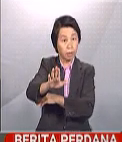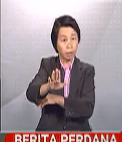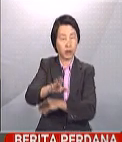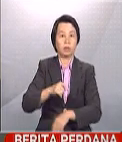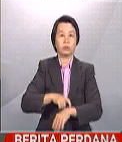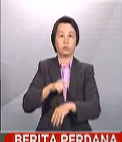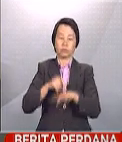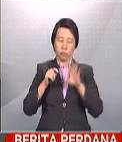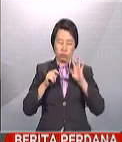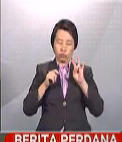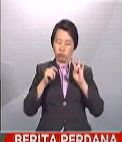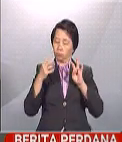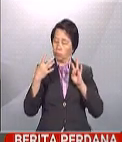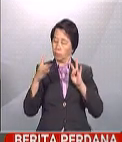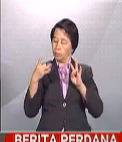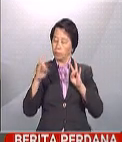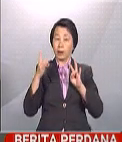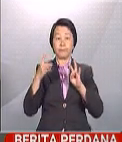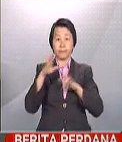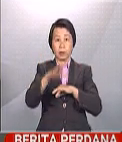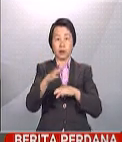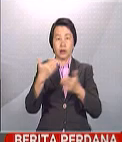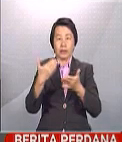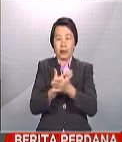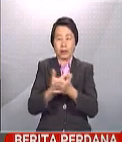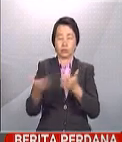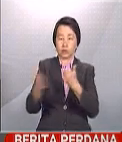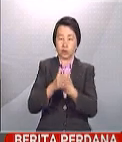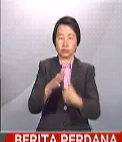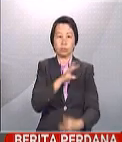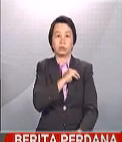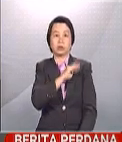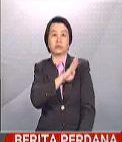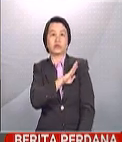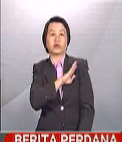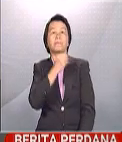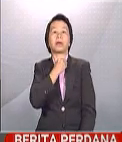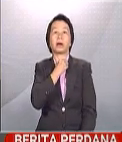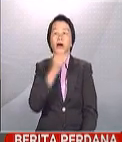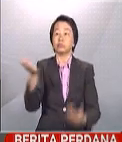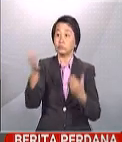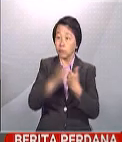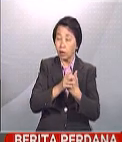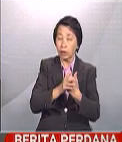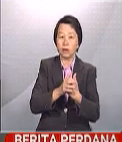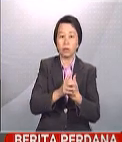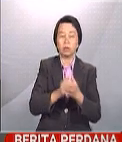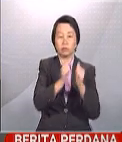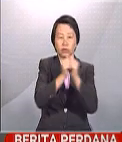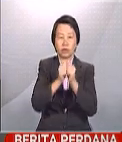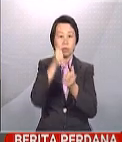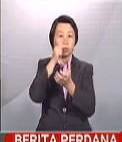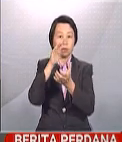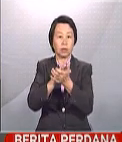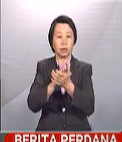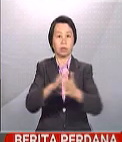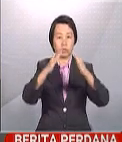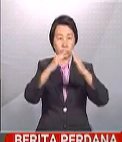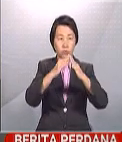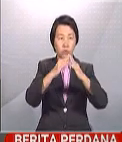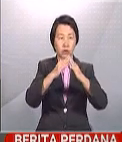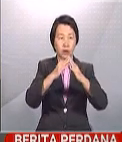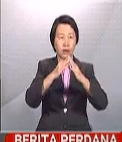jam 7.18 petang tadi juga, baru saja tiba Menteri Besar Perak Datuk Seri Ahmad Faizal Azumo bersama isteri di kediaman